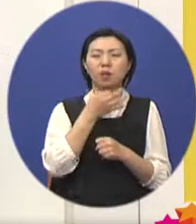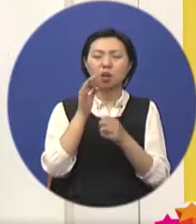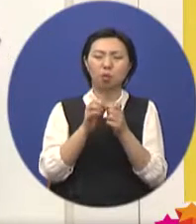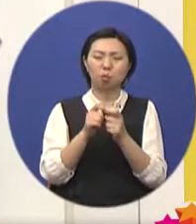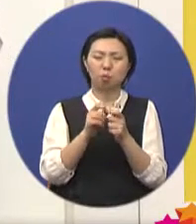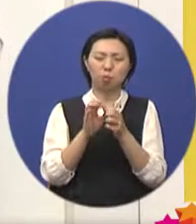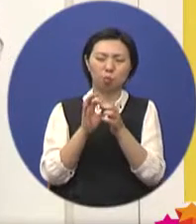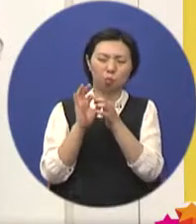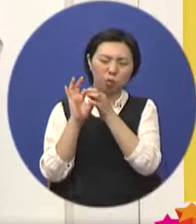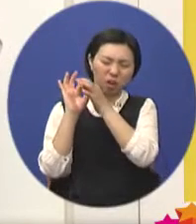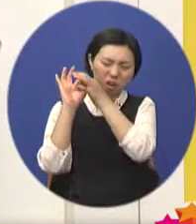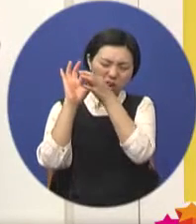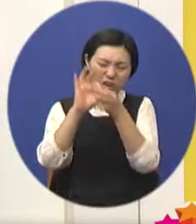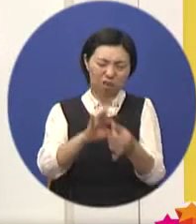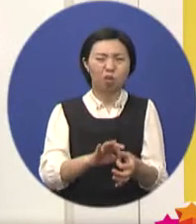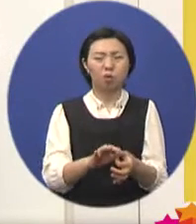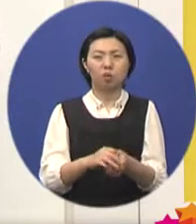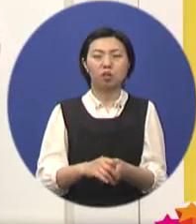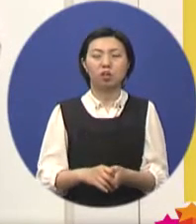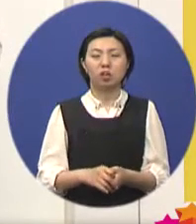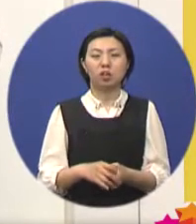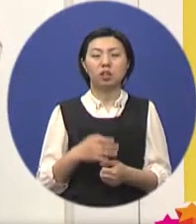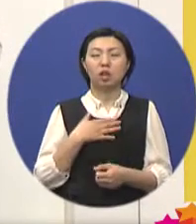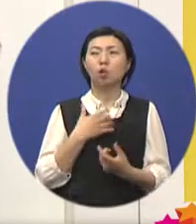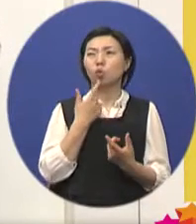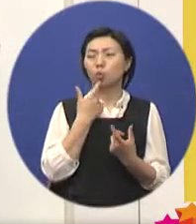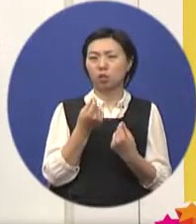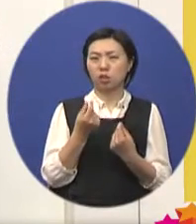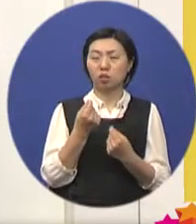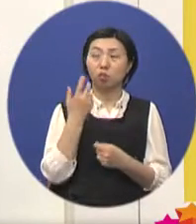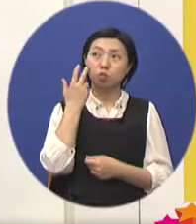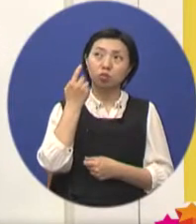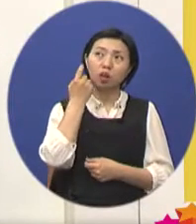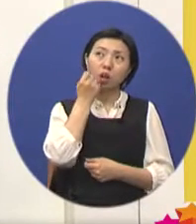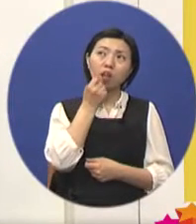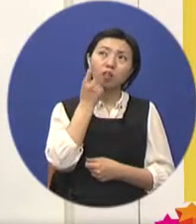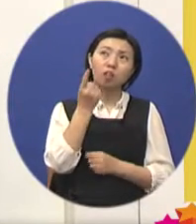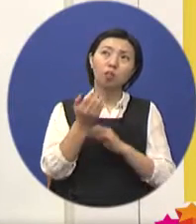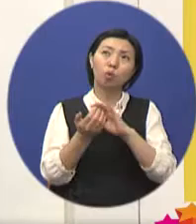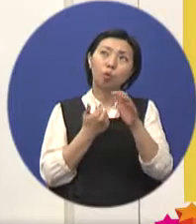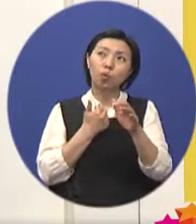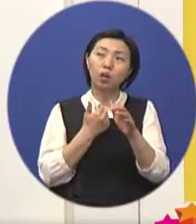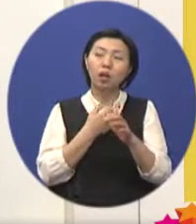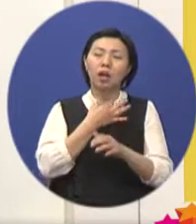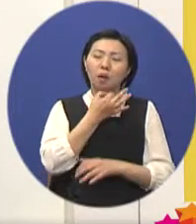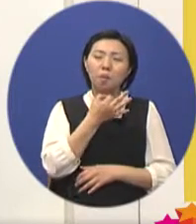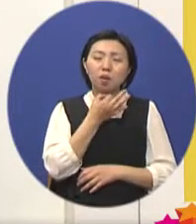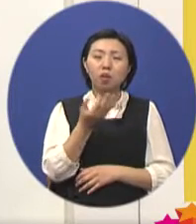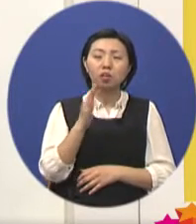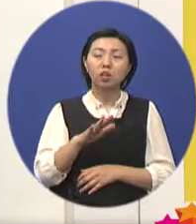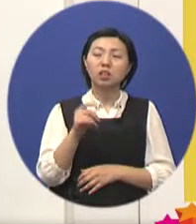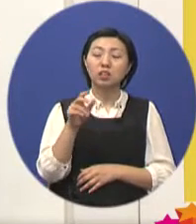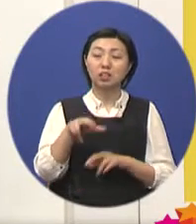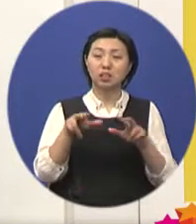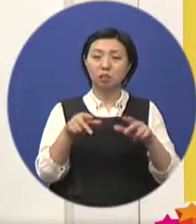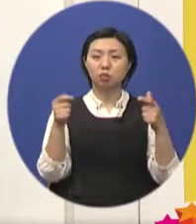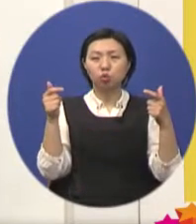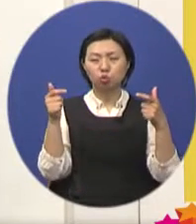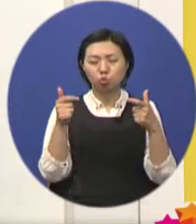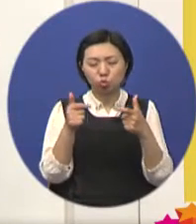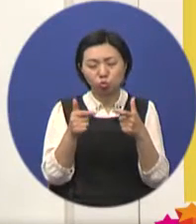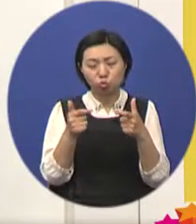그냥 지긋지긋하게 가더라고요. 저도 그래요. 저번 달에 걸려서 지금 조금 나아서 이제 그래도 노래를 네. 부르는